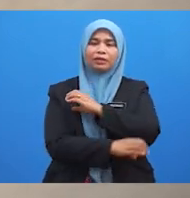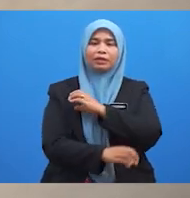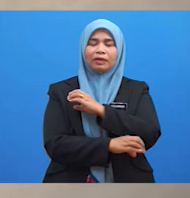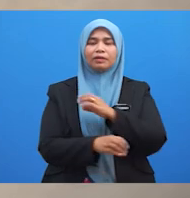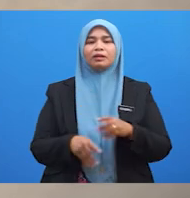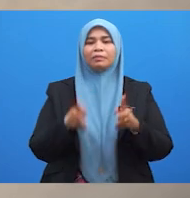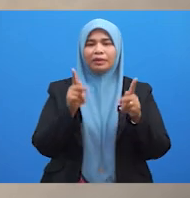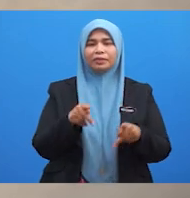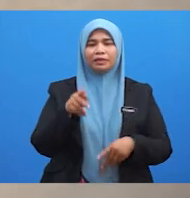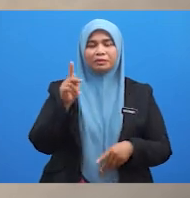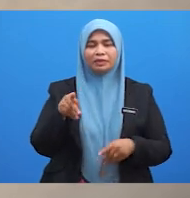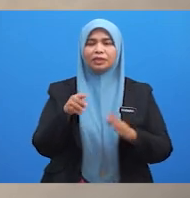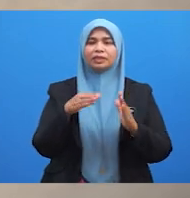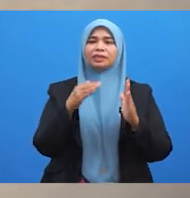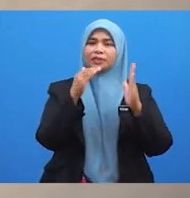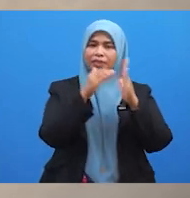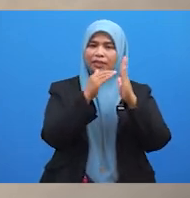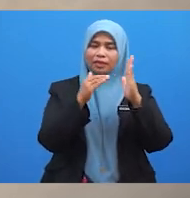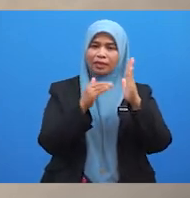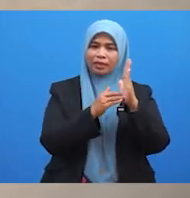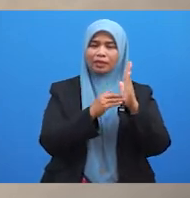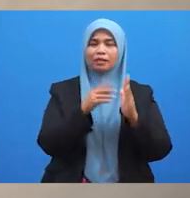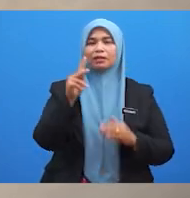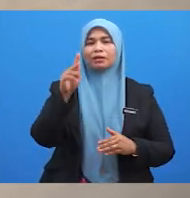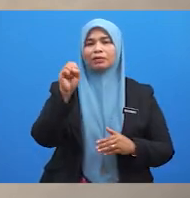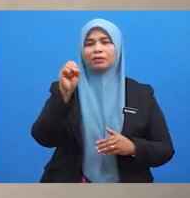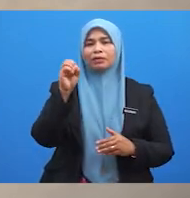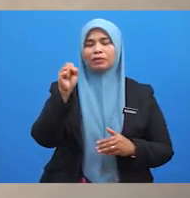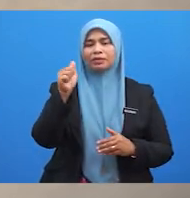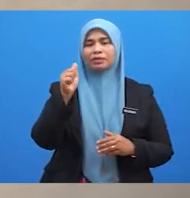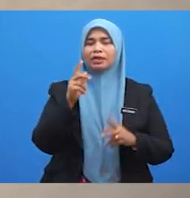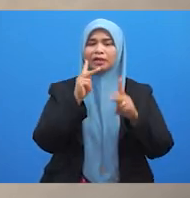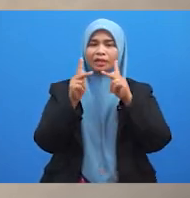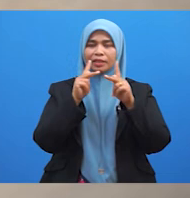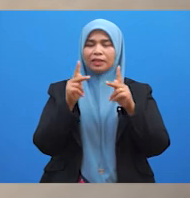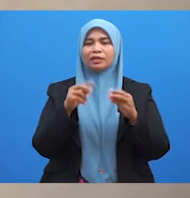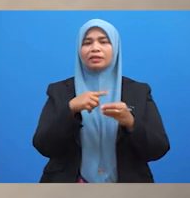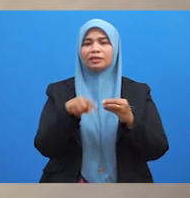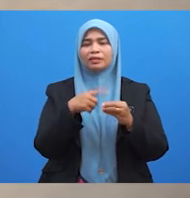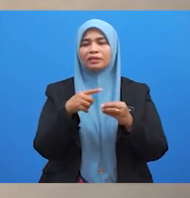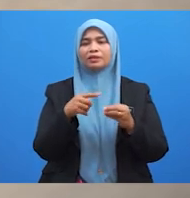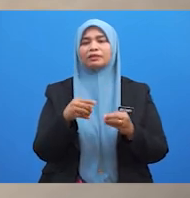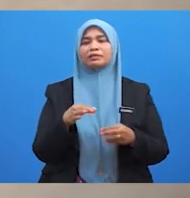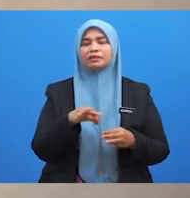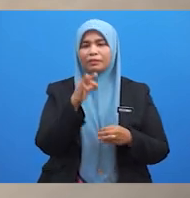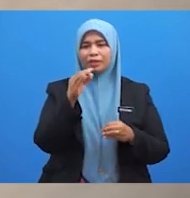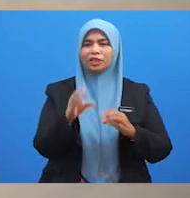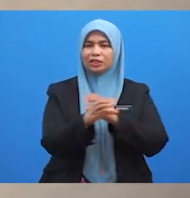perlu menyenaraikan kosakata yang berkaitan dengan patriotisme.